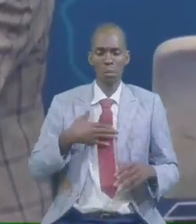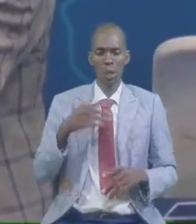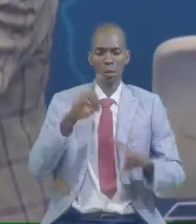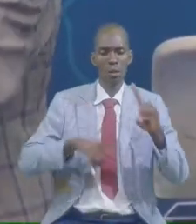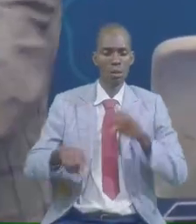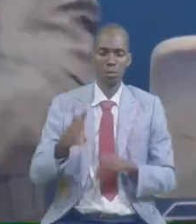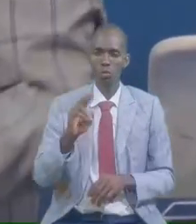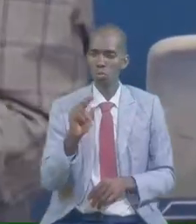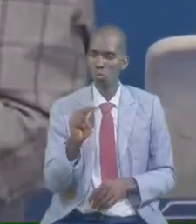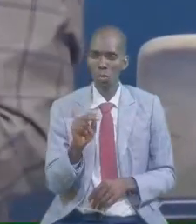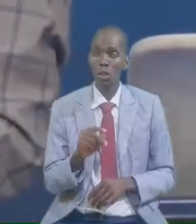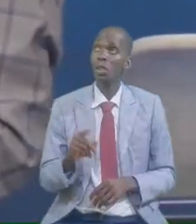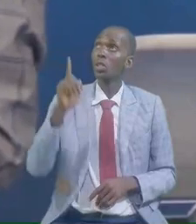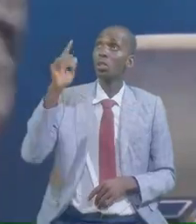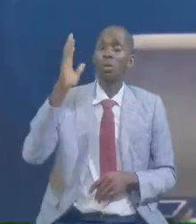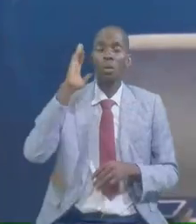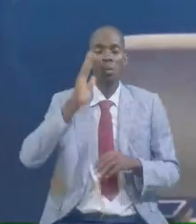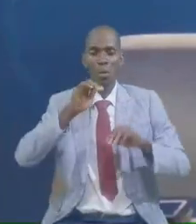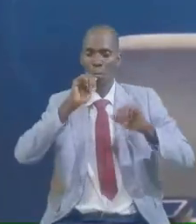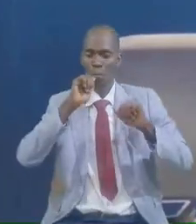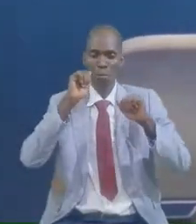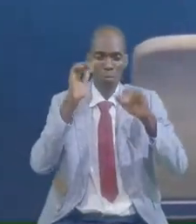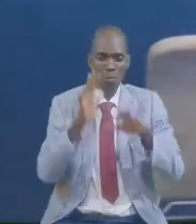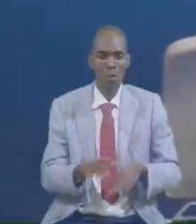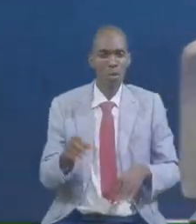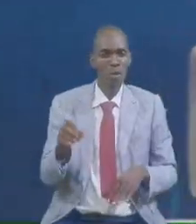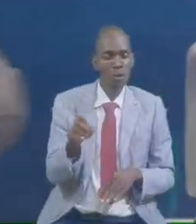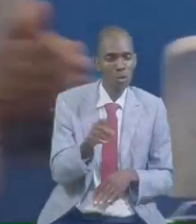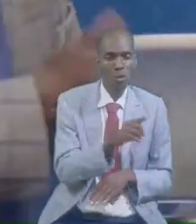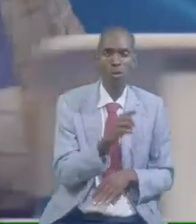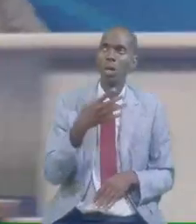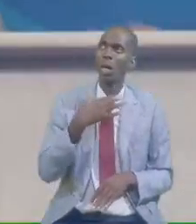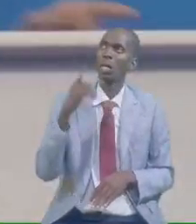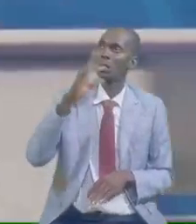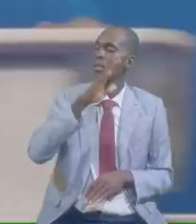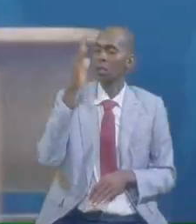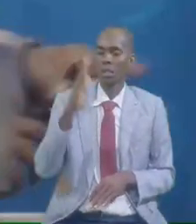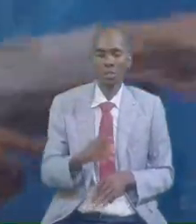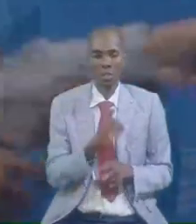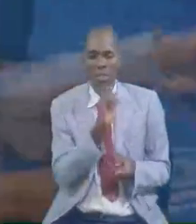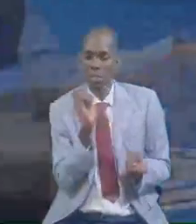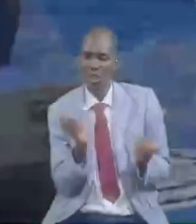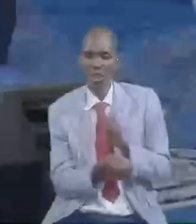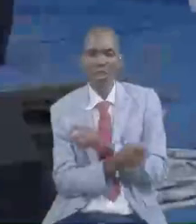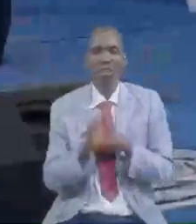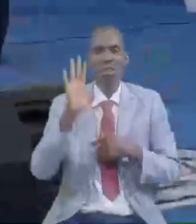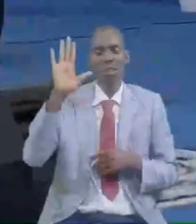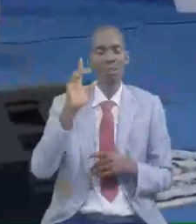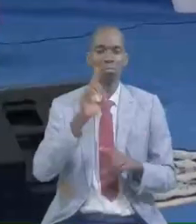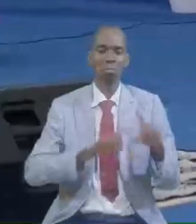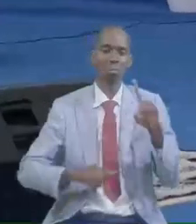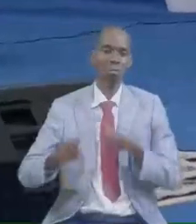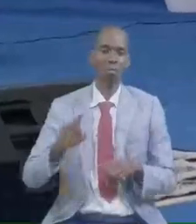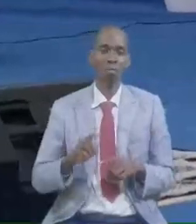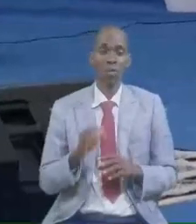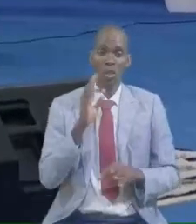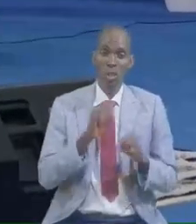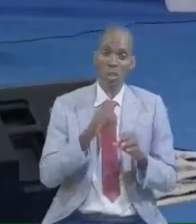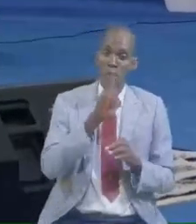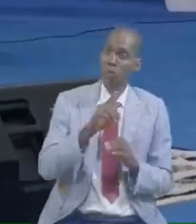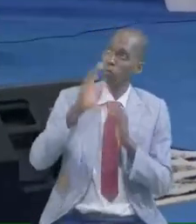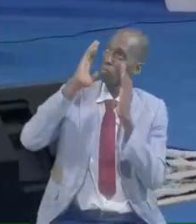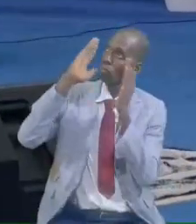base de la fidélité réciproque. Il ne changera pas de décision. Aidez, tu reviens à moi et je me